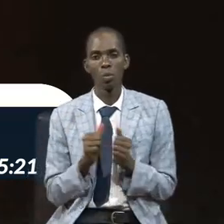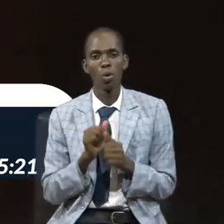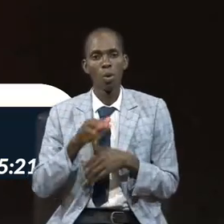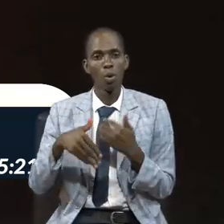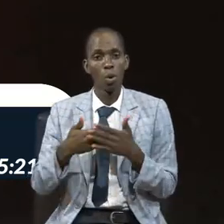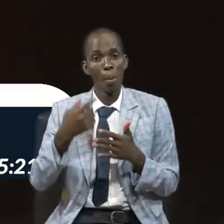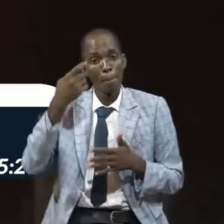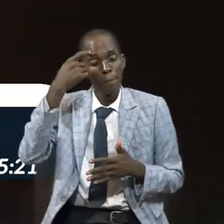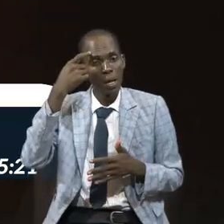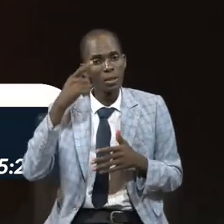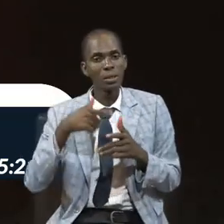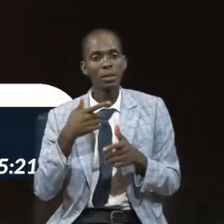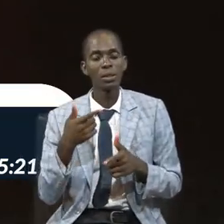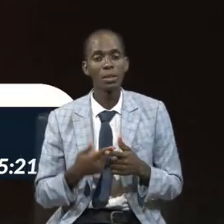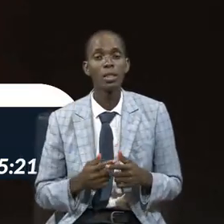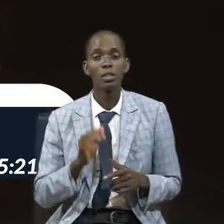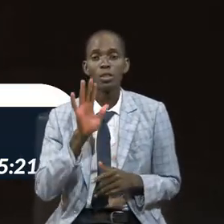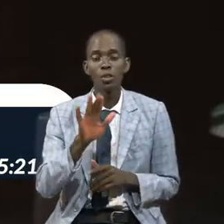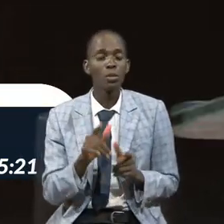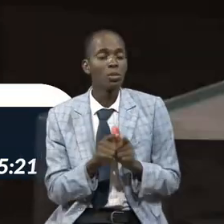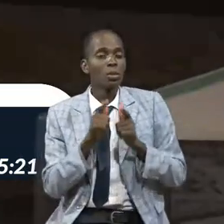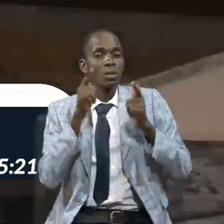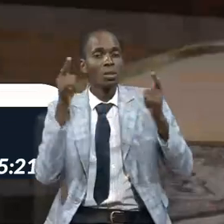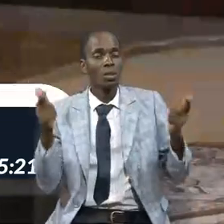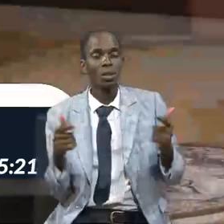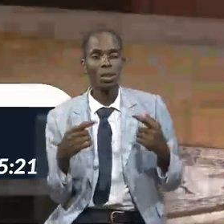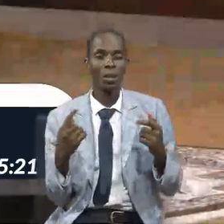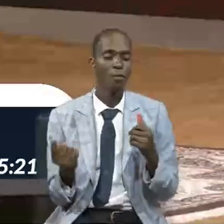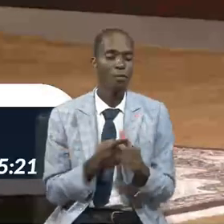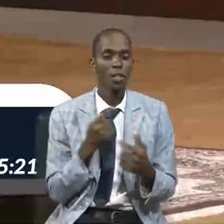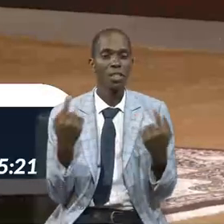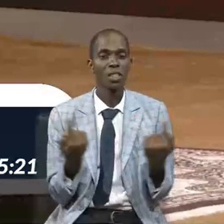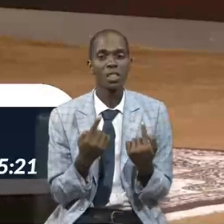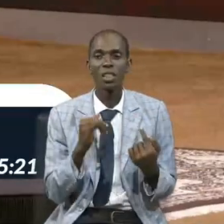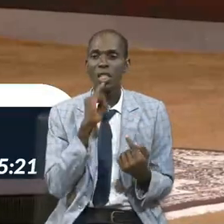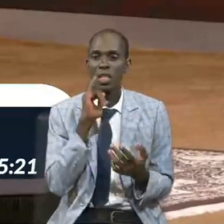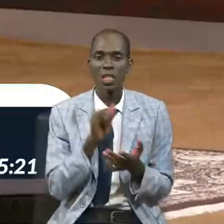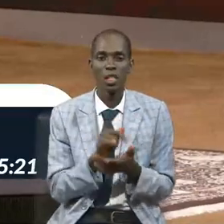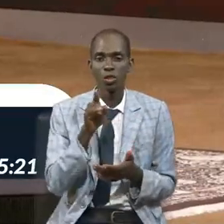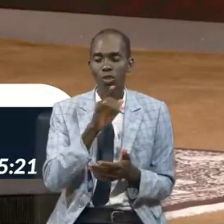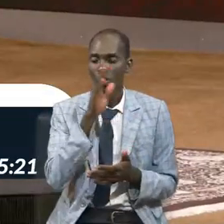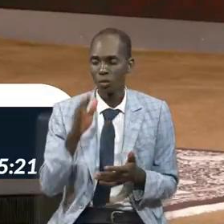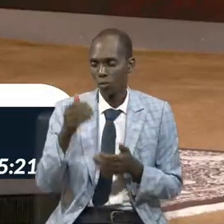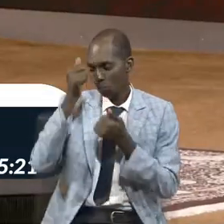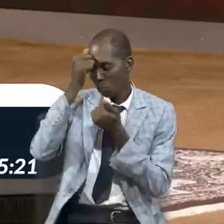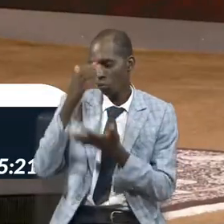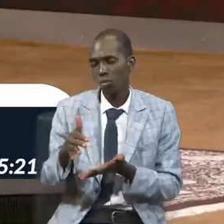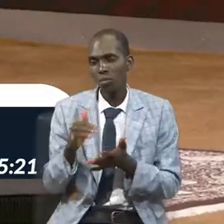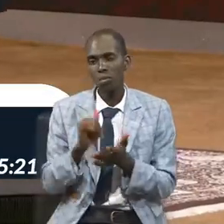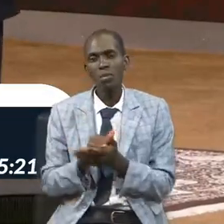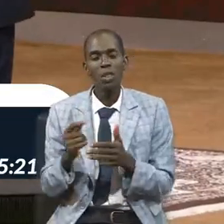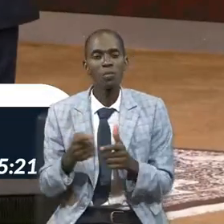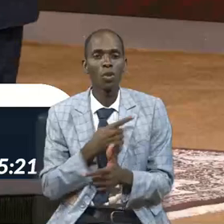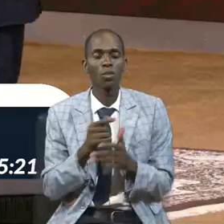le grand péché, c'est parce que vous ne faites pas cela. Lorsque le Seigneur vous commande que voici ce qu'il faut